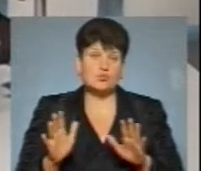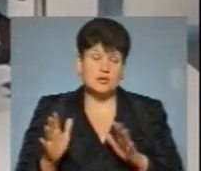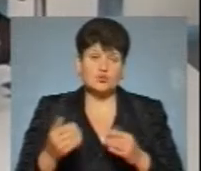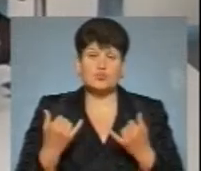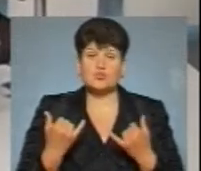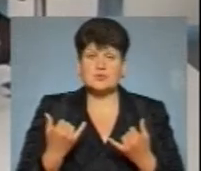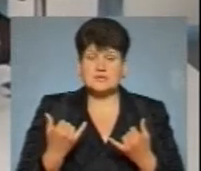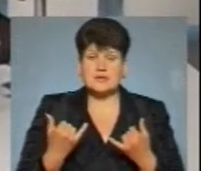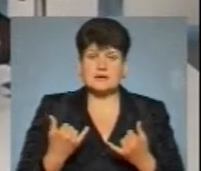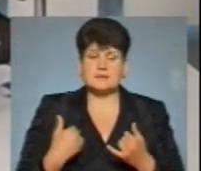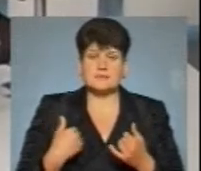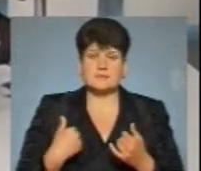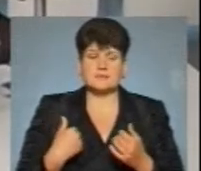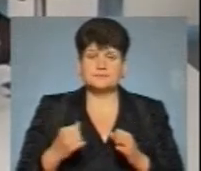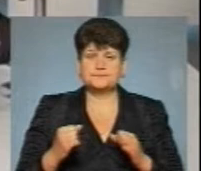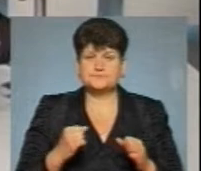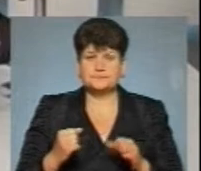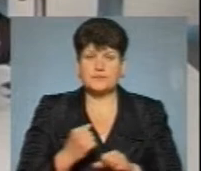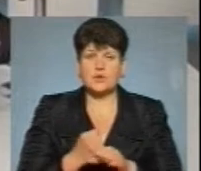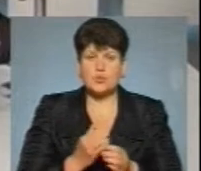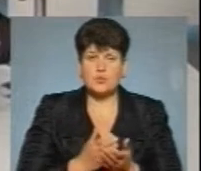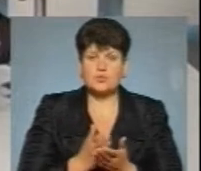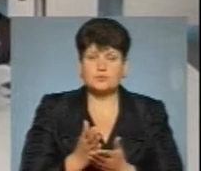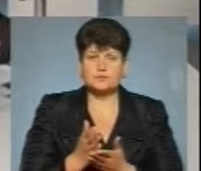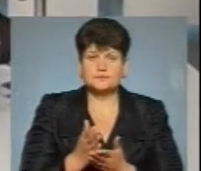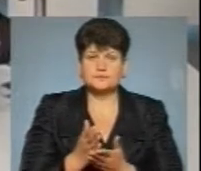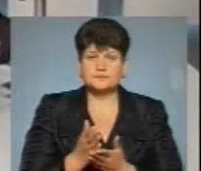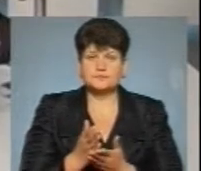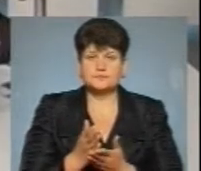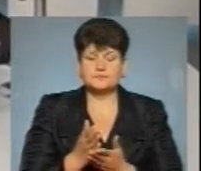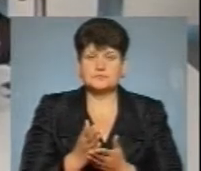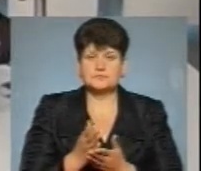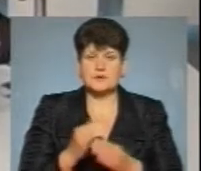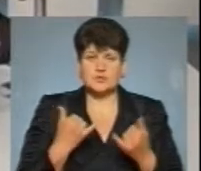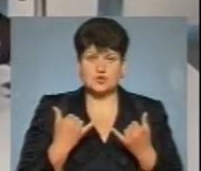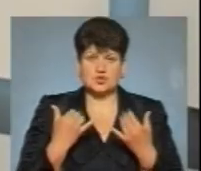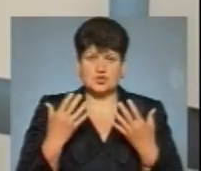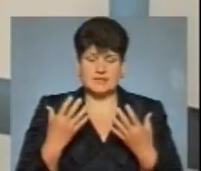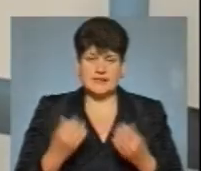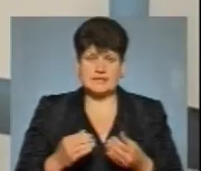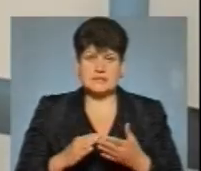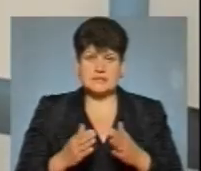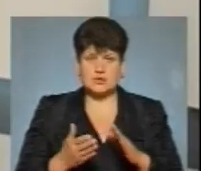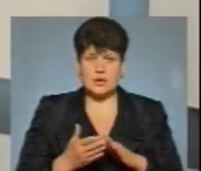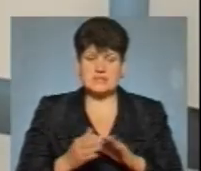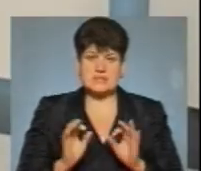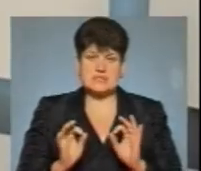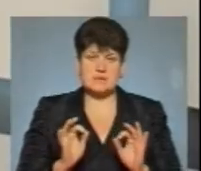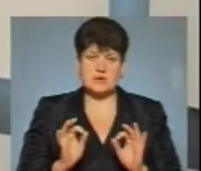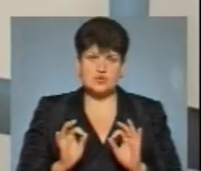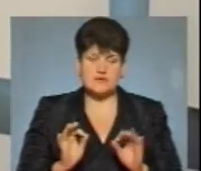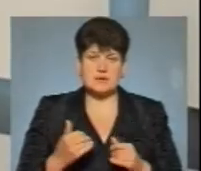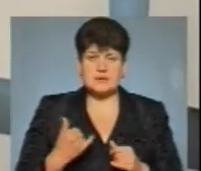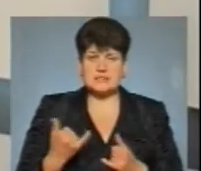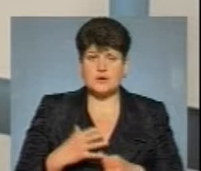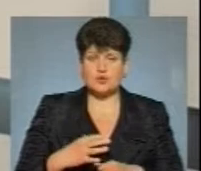ми скоригували роботу саме диспетчерів і відповідно ну, і на сьогоднішній день ситуація, скажімо так, стабілізувалася. І ми зараз